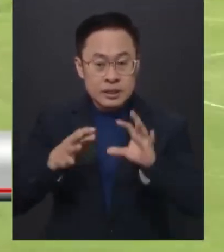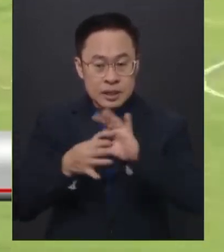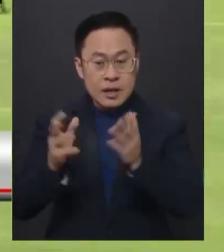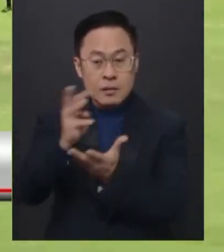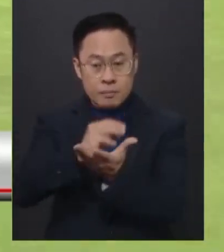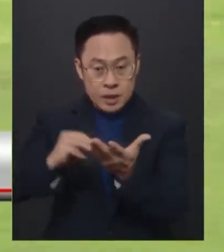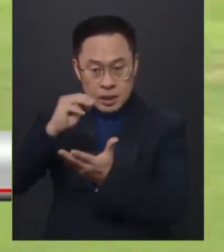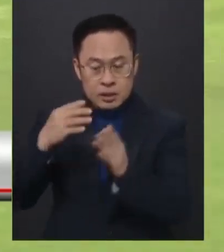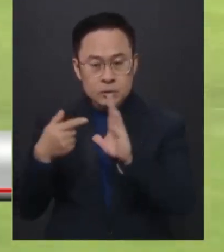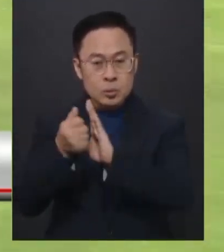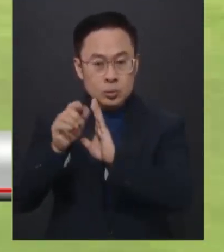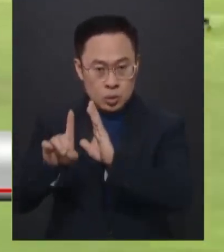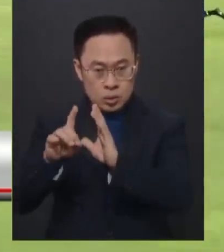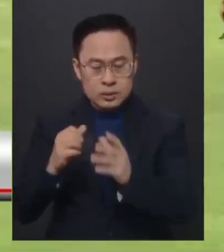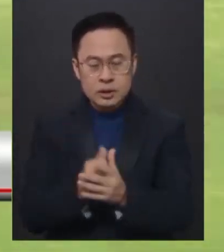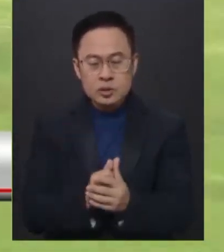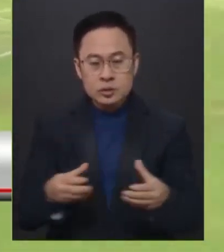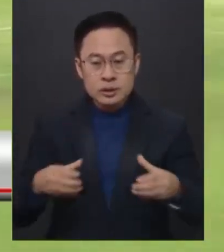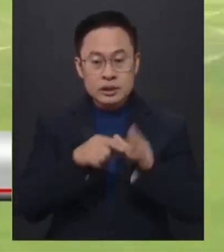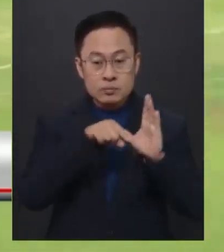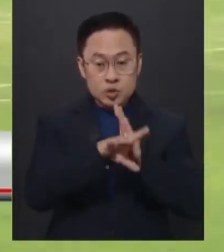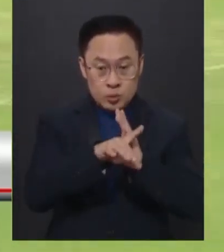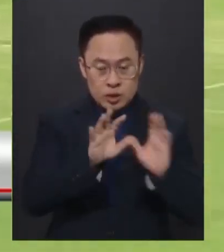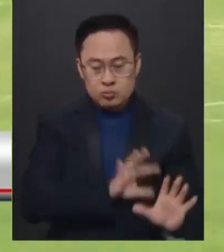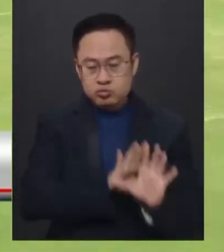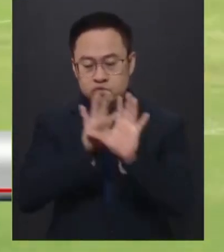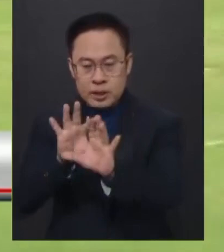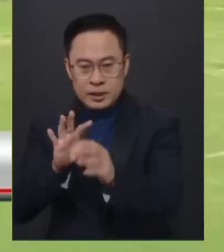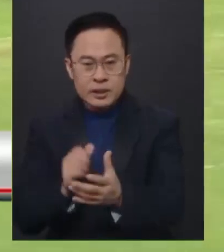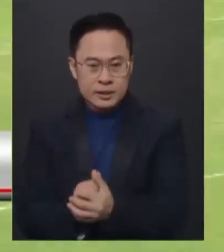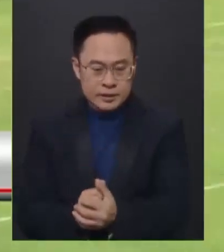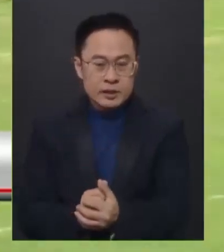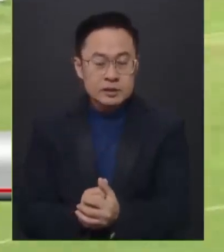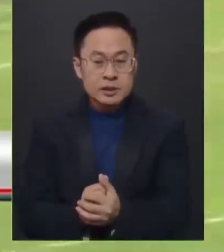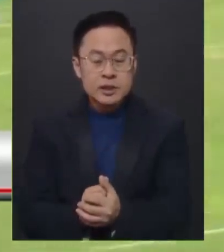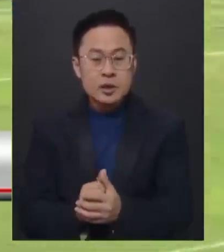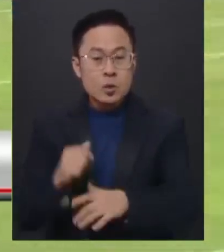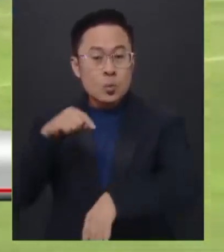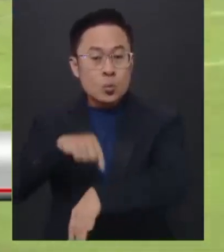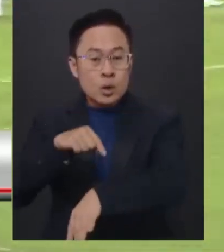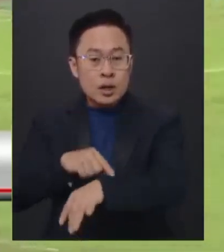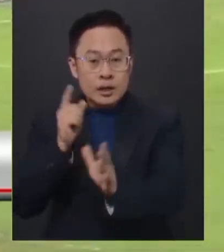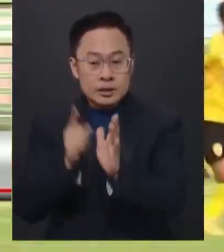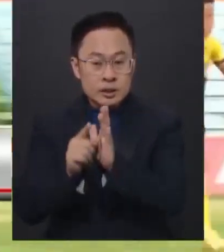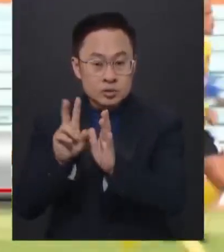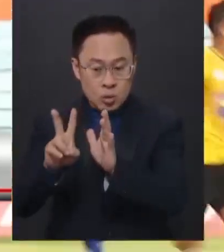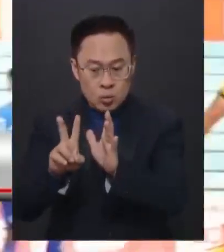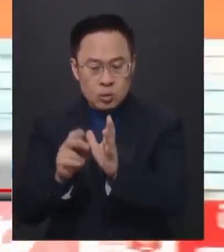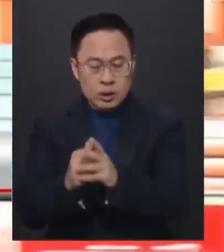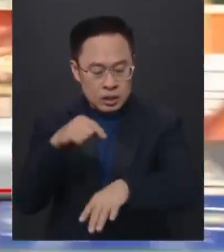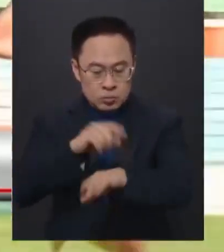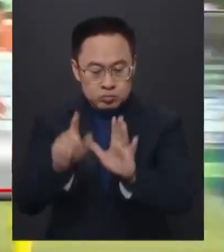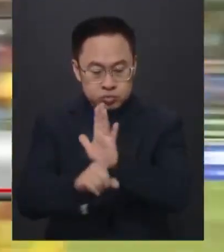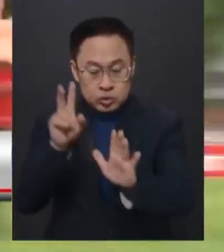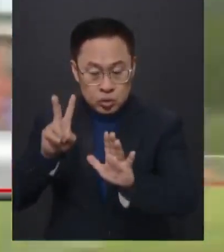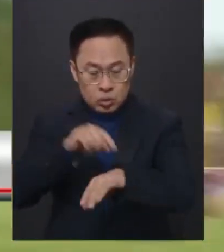ธานีรับการมาเยือนของชลบุรี FC ทีมจากไทยลีกครับเกมนี้เนี่ยประตูมาเกิดขึ้นในครึ่งเวลาหลังครับแล้วก็เป็นอุด